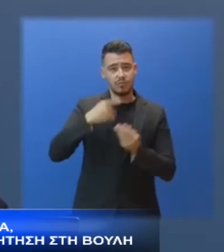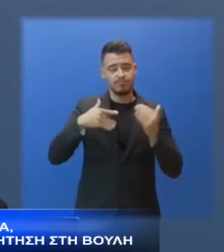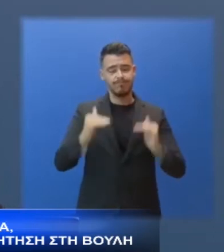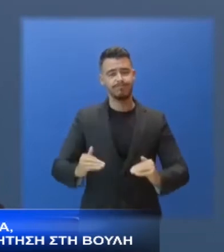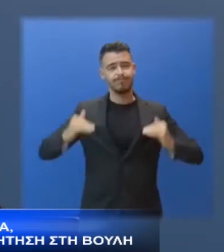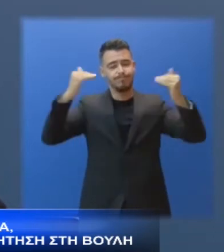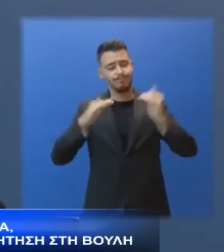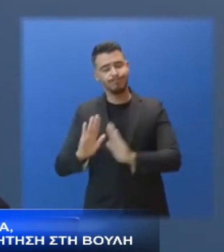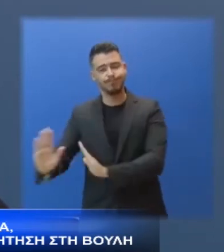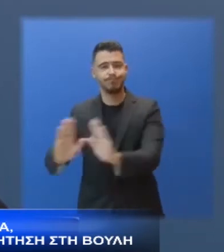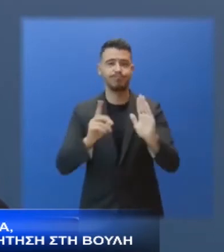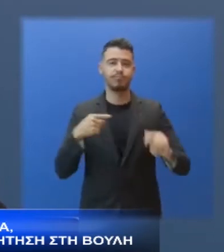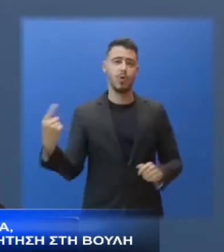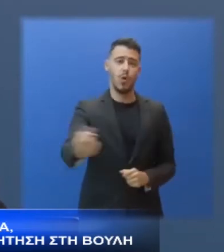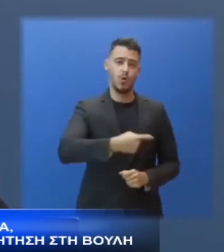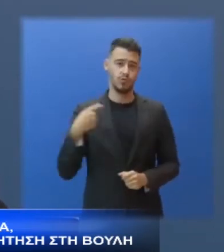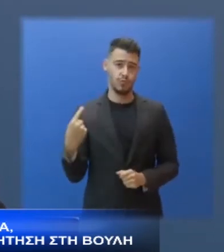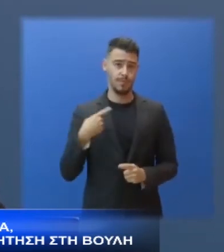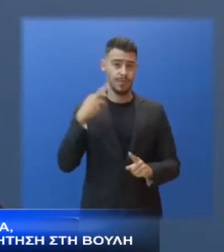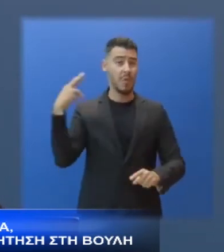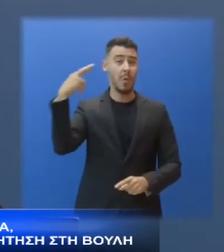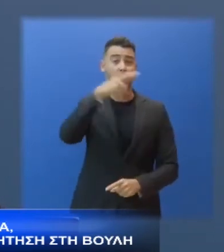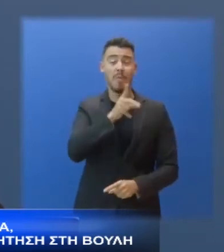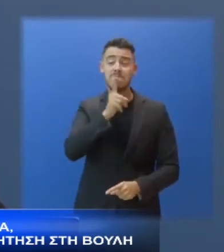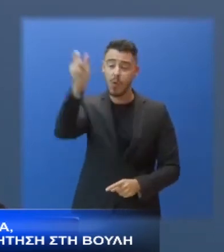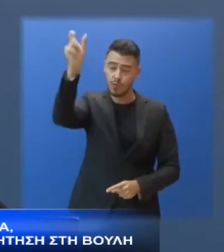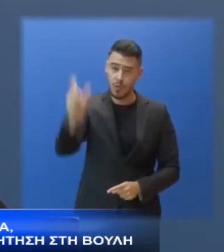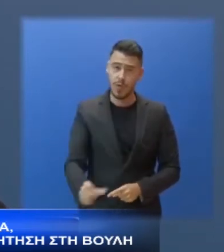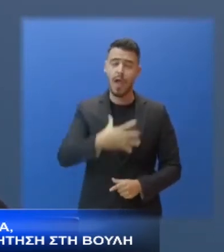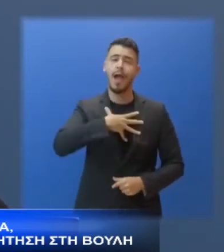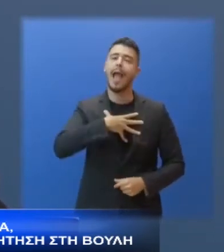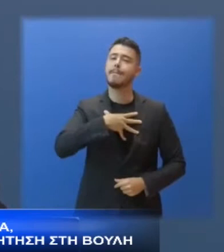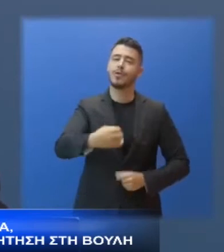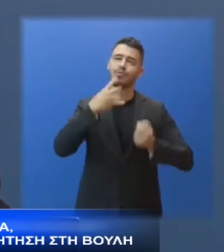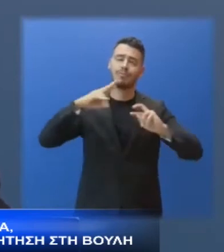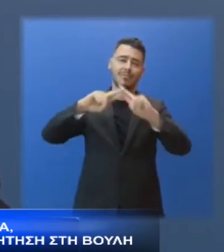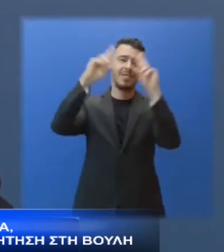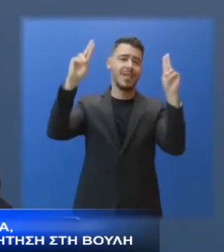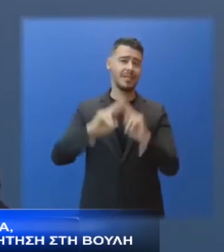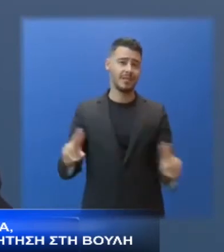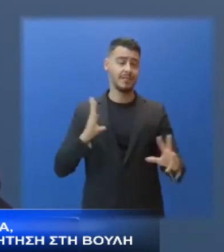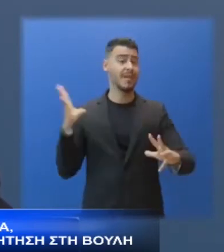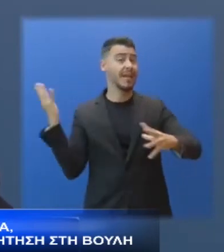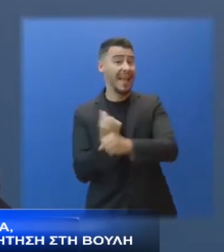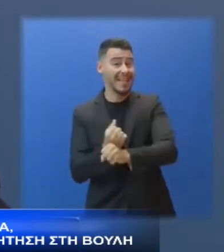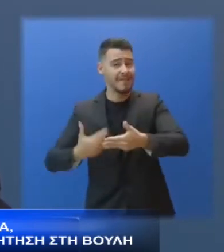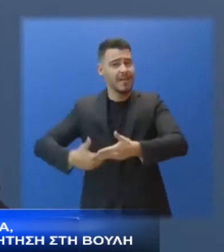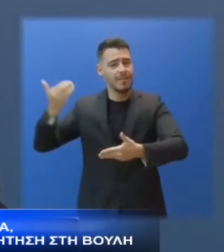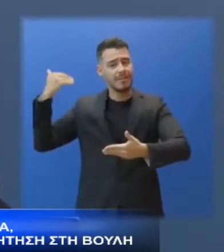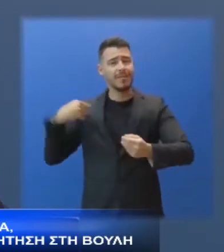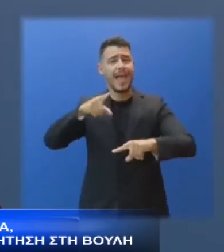Πρωθυπουργός, αξιοποιώντας το κύρος του, έχει κατορθώσει να ανατρέψει πλήρως το κλίμα επιφυλακτικότητας και αναξιοπιστίας που